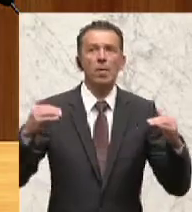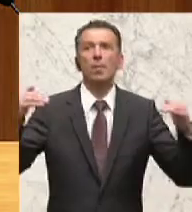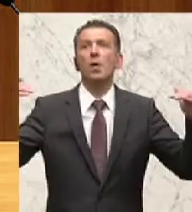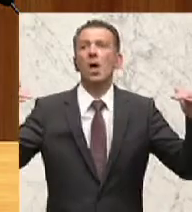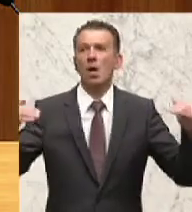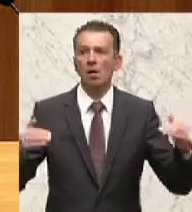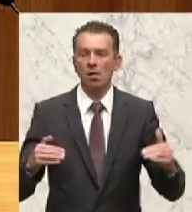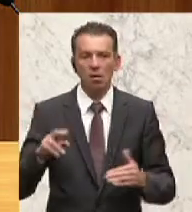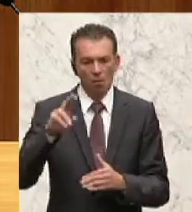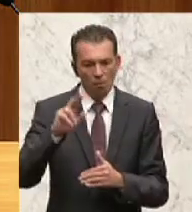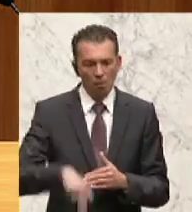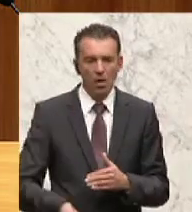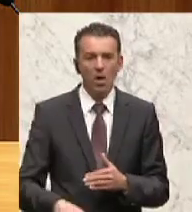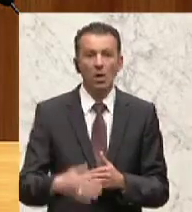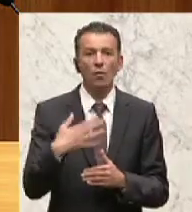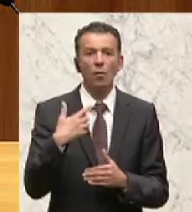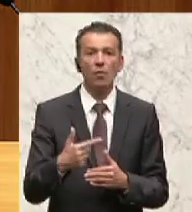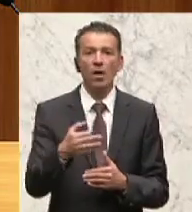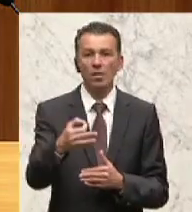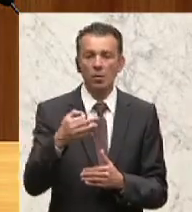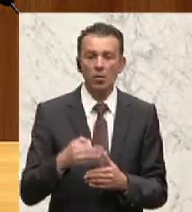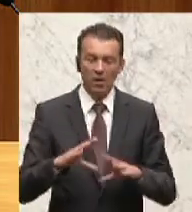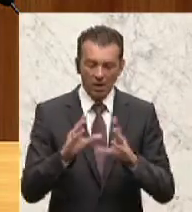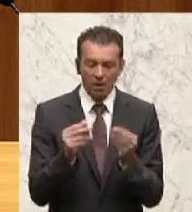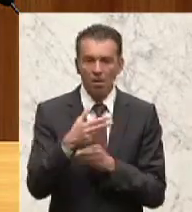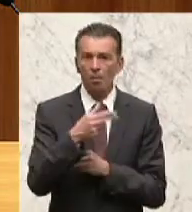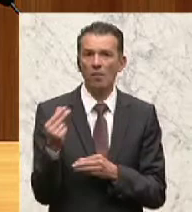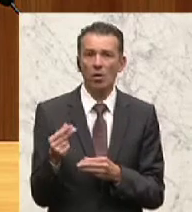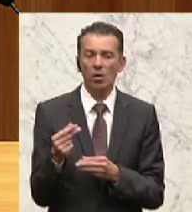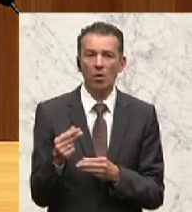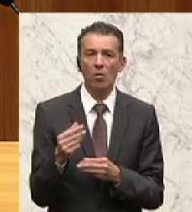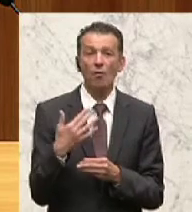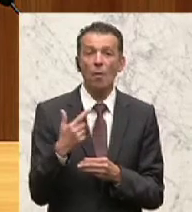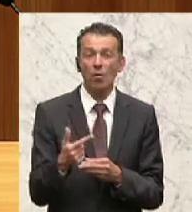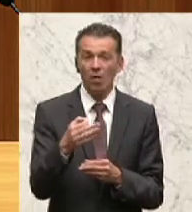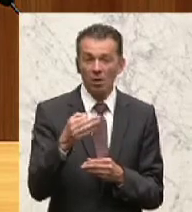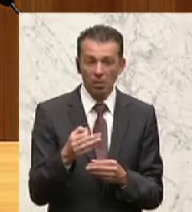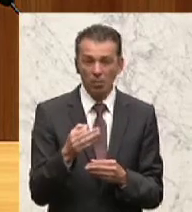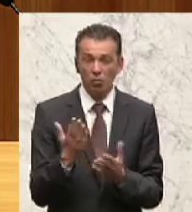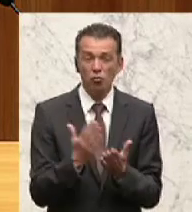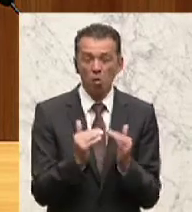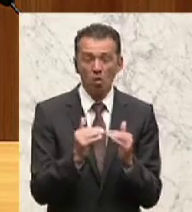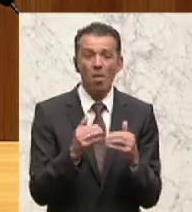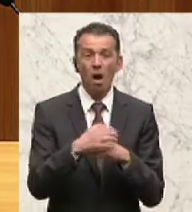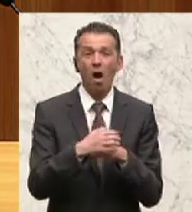Wien 25% der Gesamtbevölkerung unter der Armutsgrenze bereits haben,